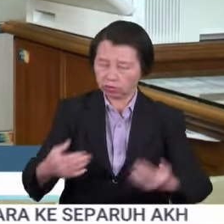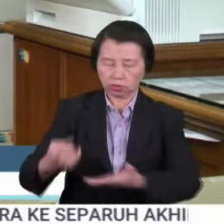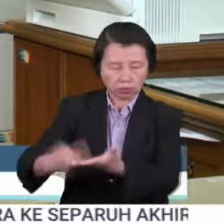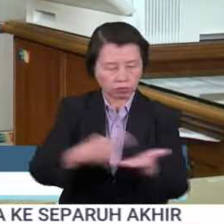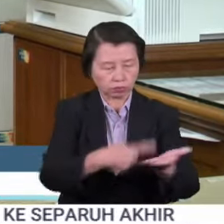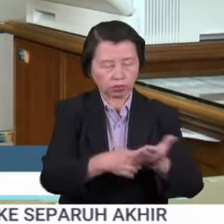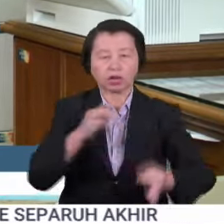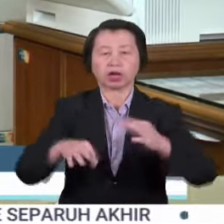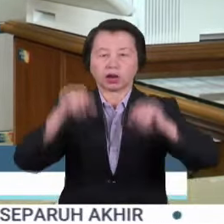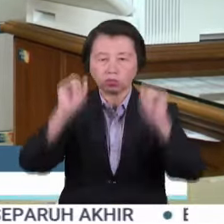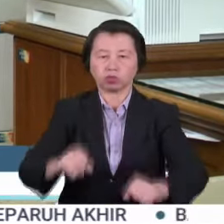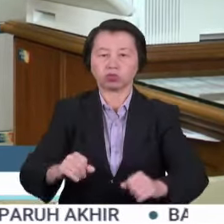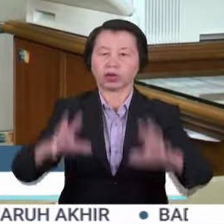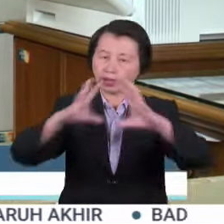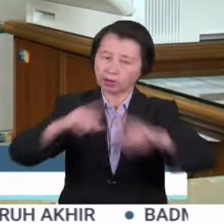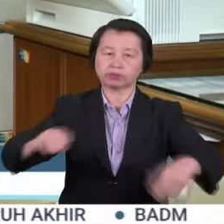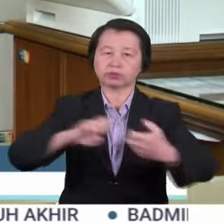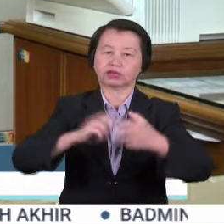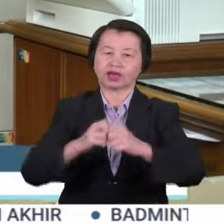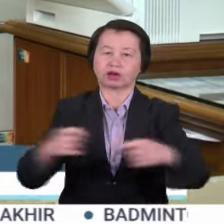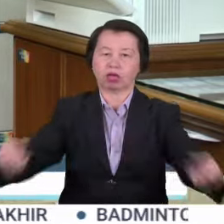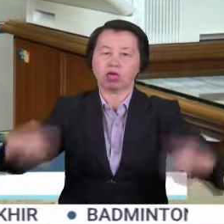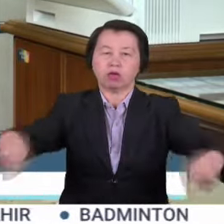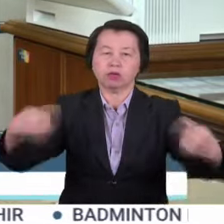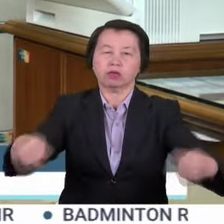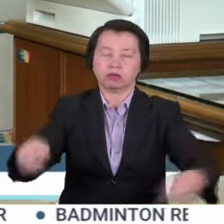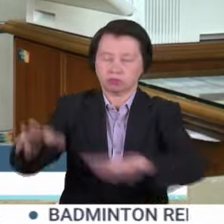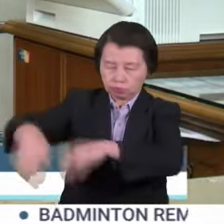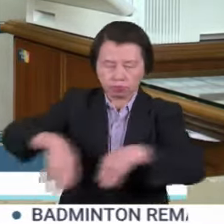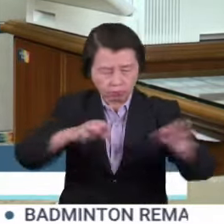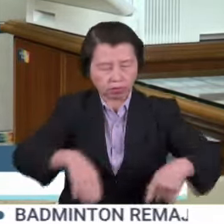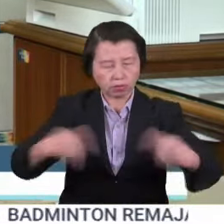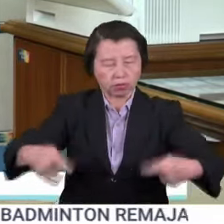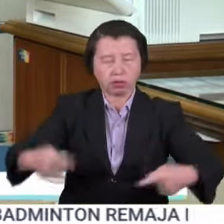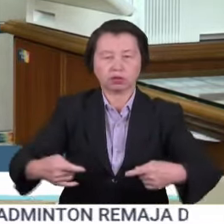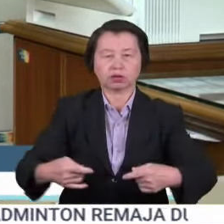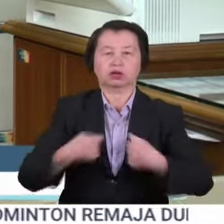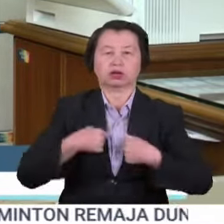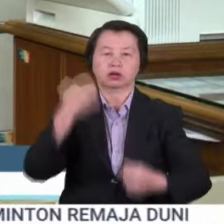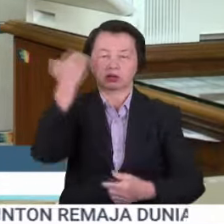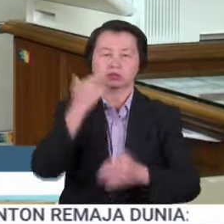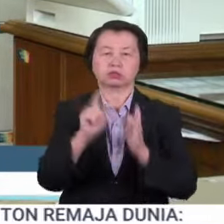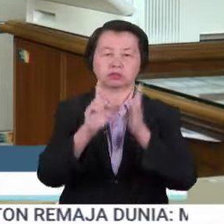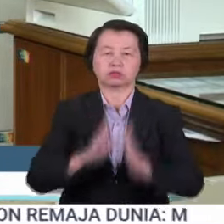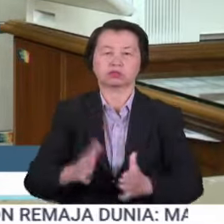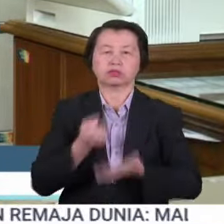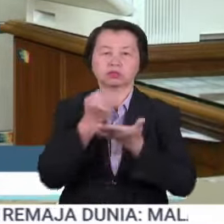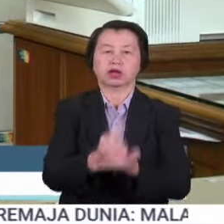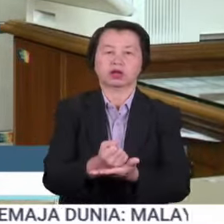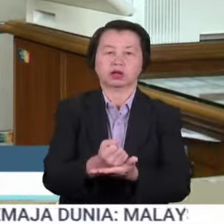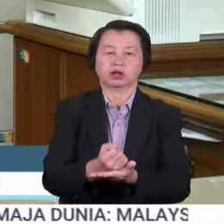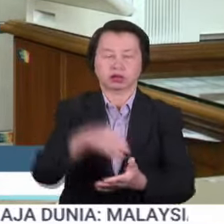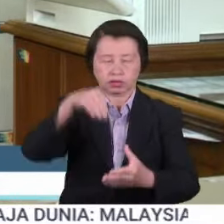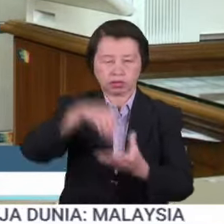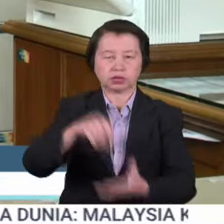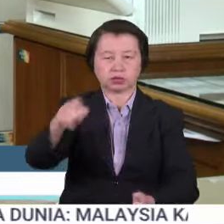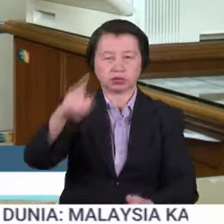boleh menyelesaikan pertikaian mereka secara aman dan kemudian kita rakamkan persetujuan mereka lah di